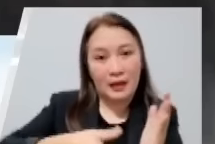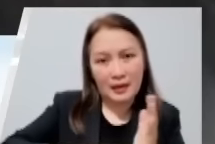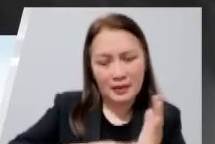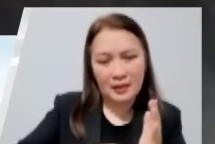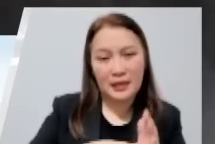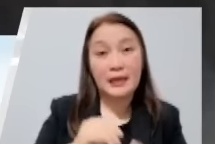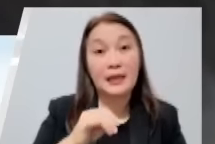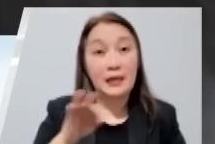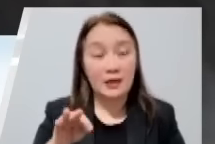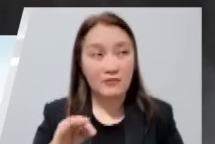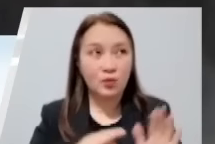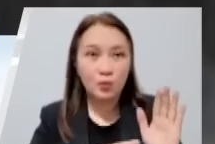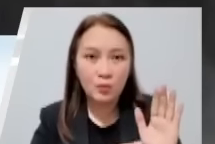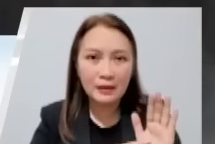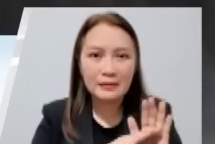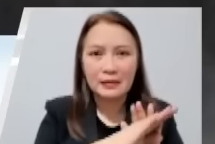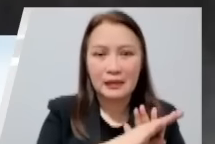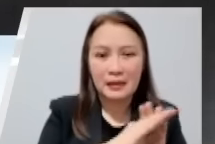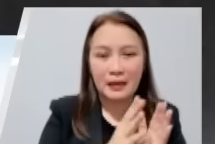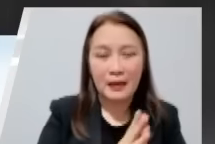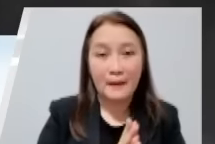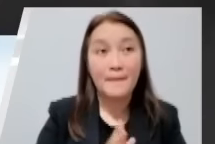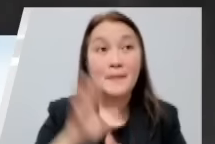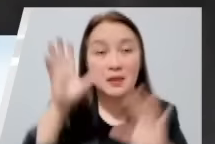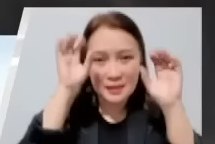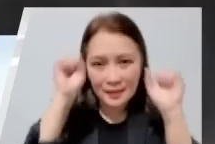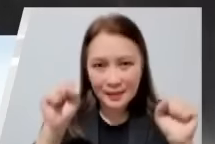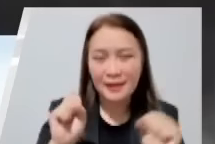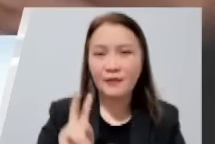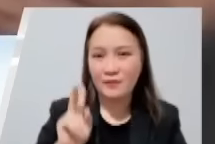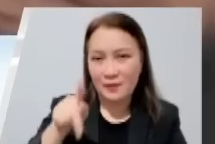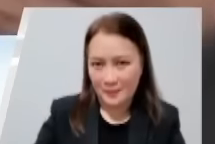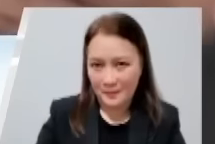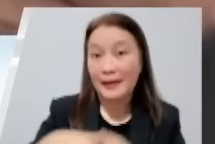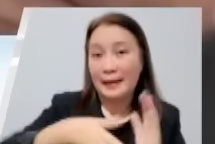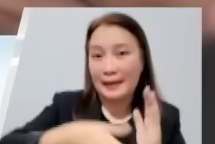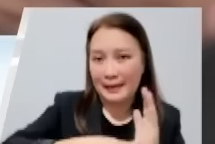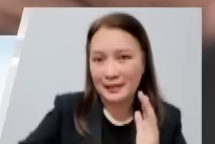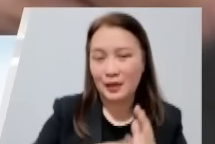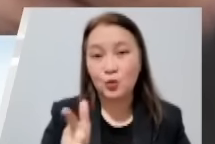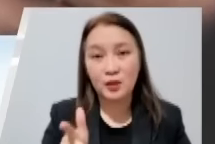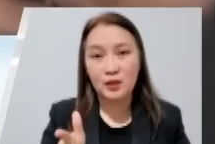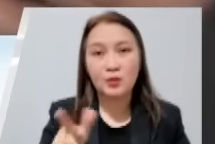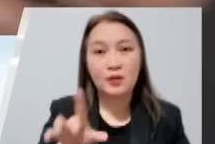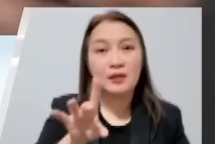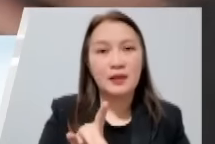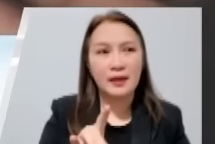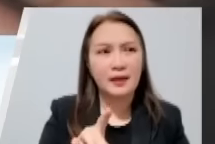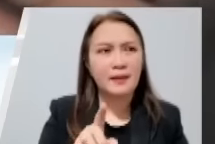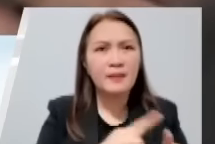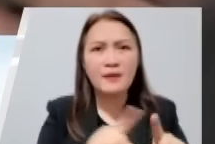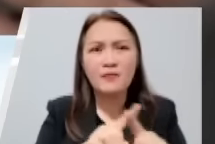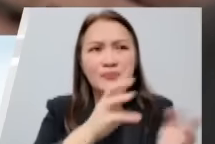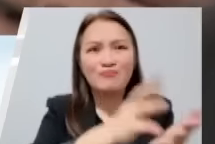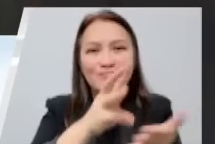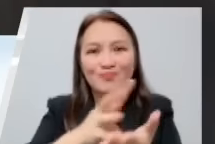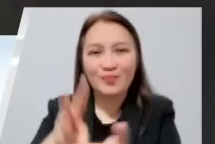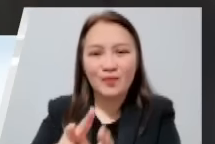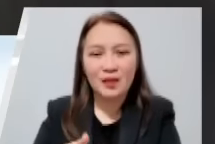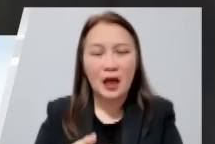and vice presidential election. So asahan natin, tataas yan sa 2028. Doon sa mga lugar kung saan nag-a-apply ng other